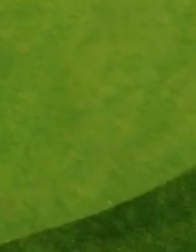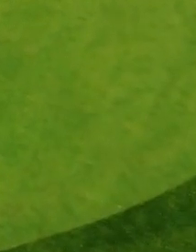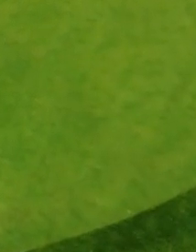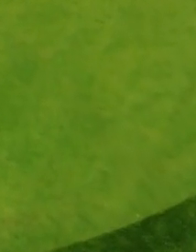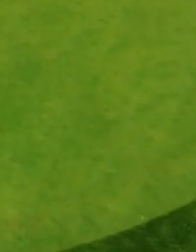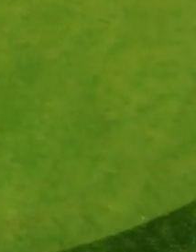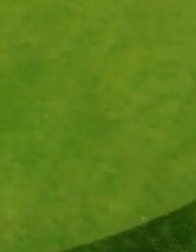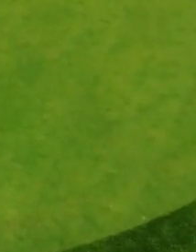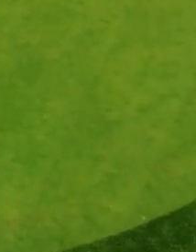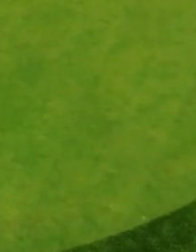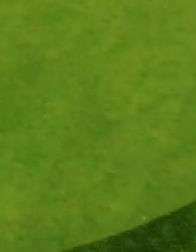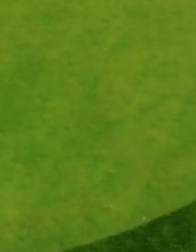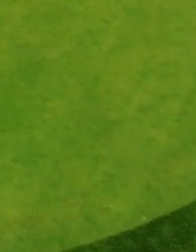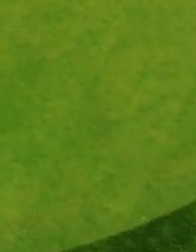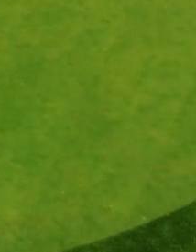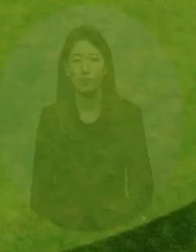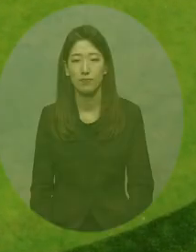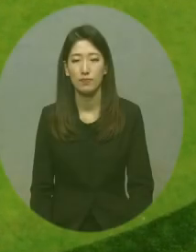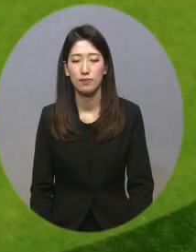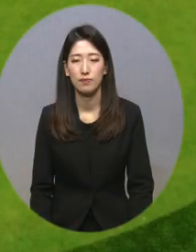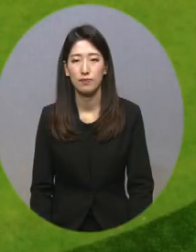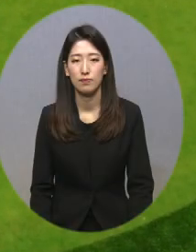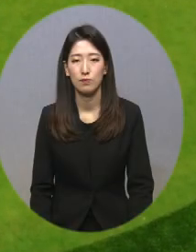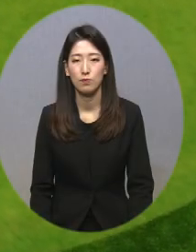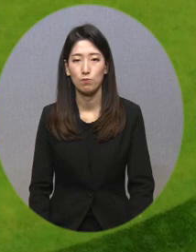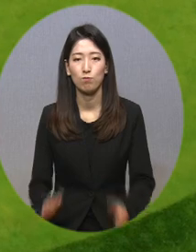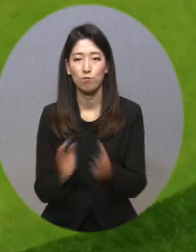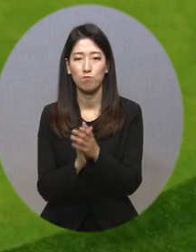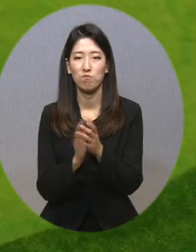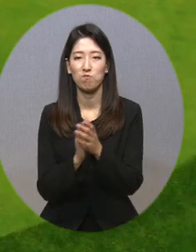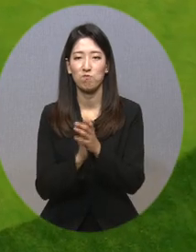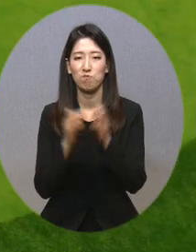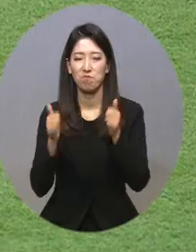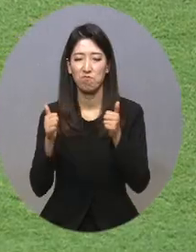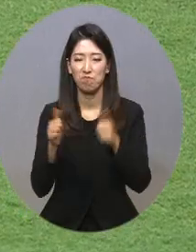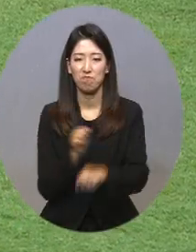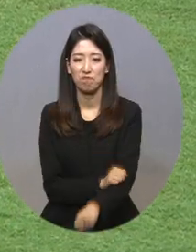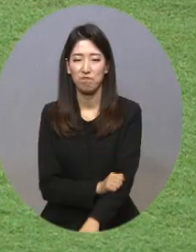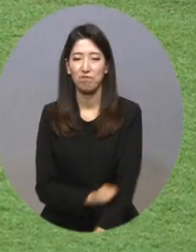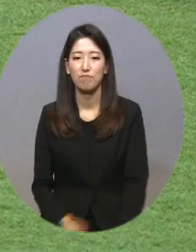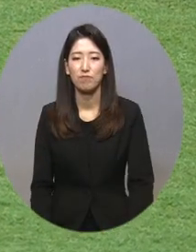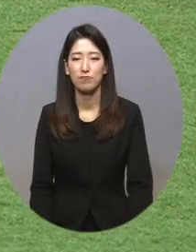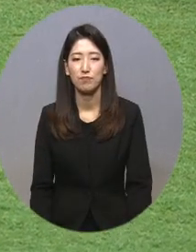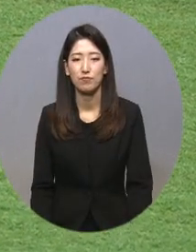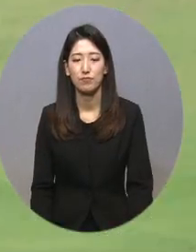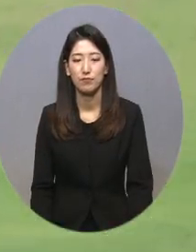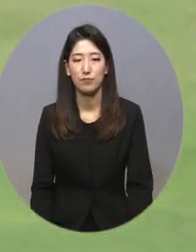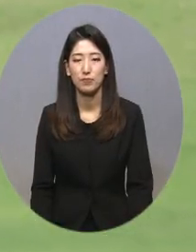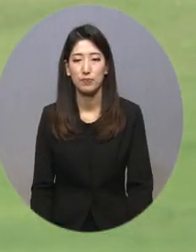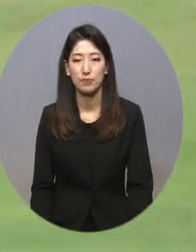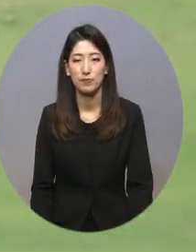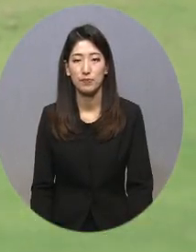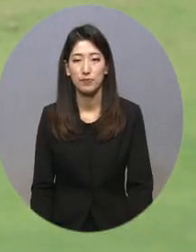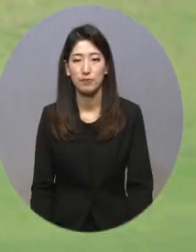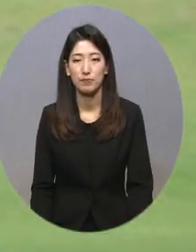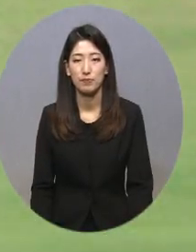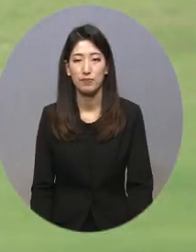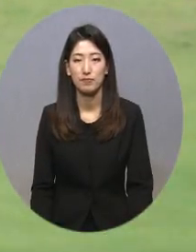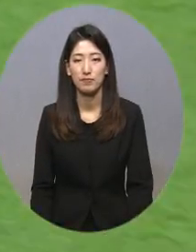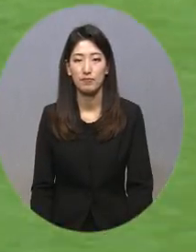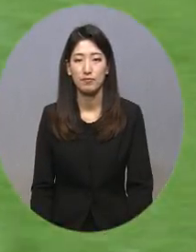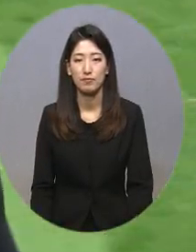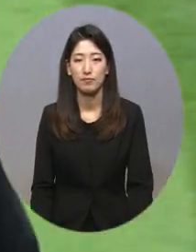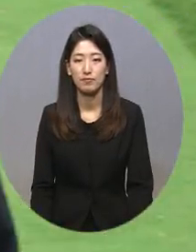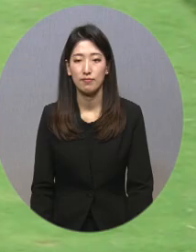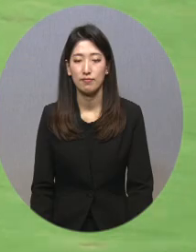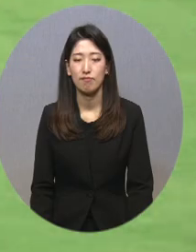나이스! 나이스! 잘 들었습니다. 야! 나이스! 나이스!